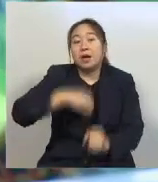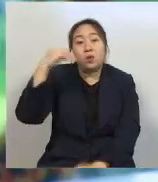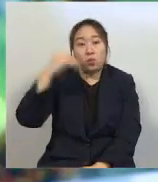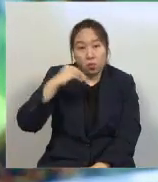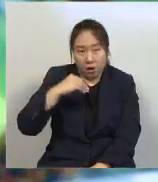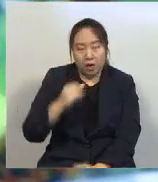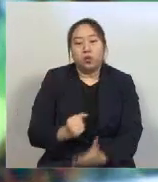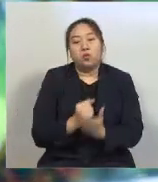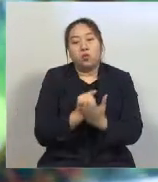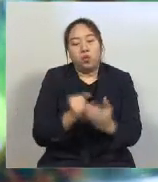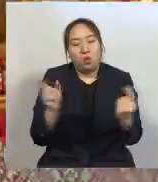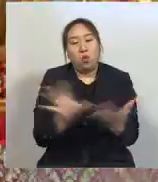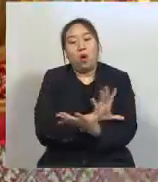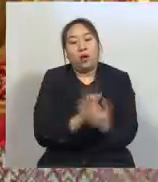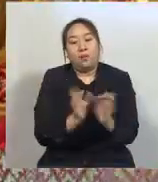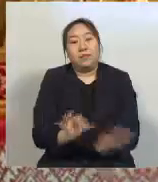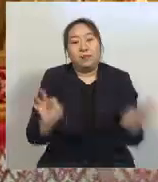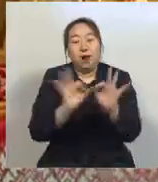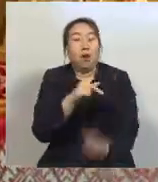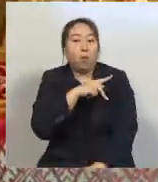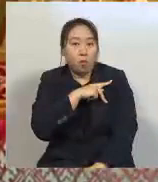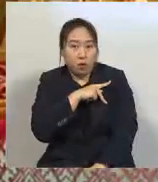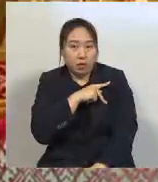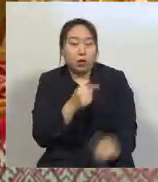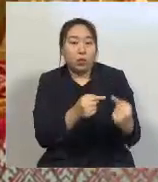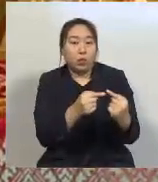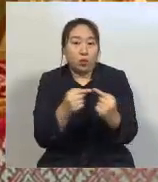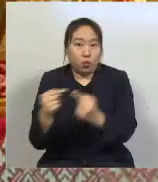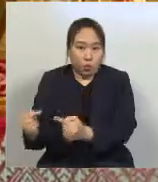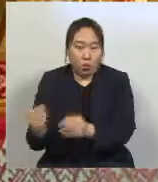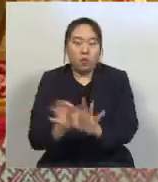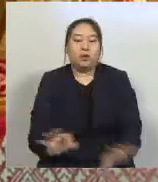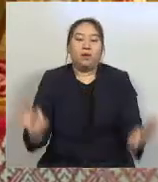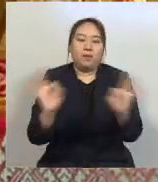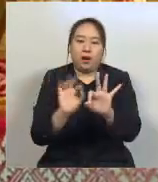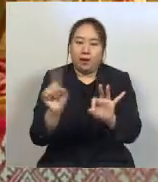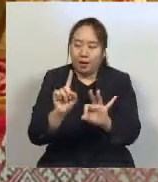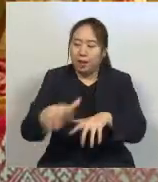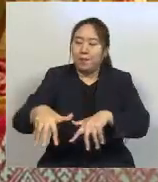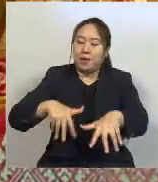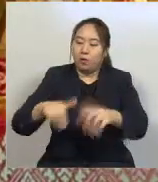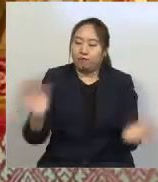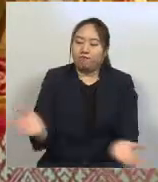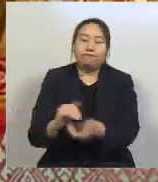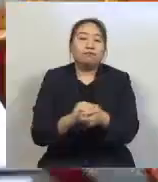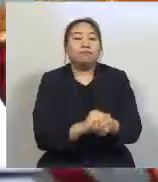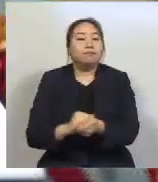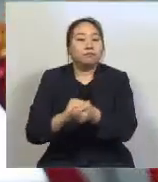นุรักษ์ประเพณีที่สำคัญของชาวพุทธแล้วสิ่งสำคัญคือยังได้สร้างความสามัคคีให้เกิดขึ้นอีกด้วย